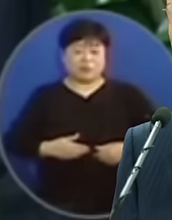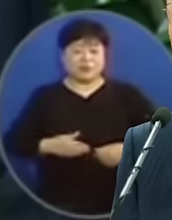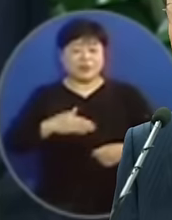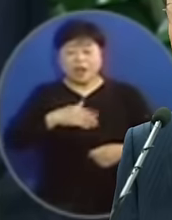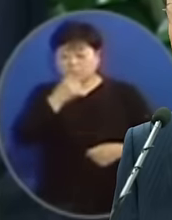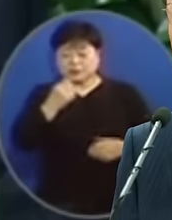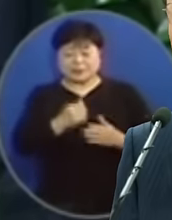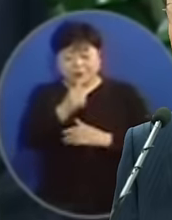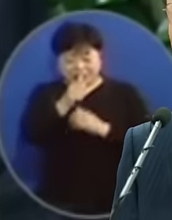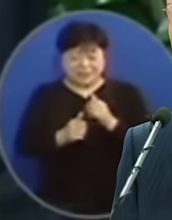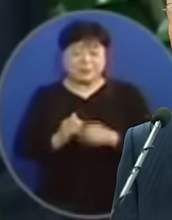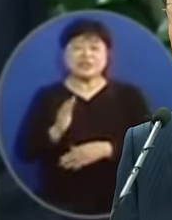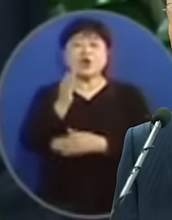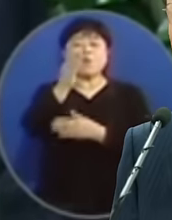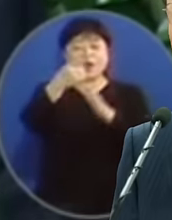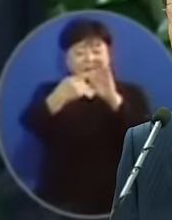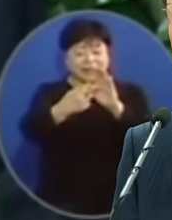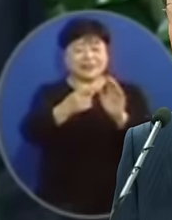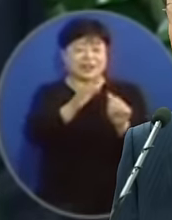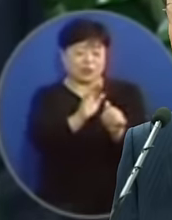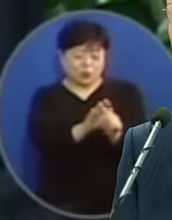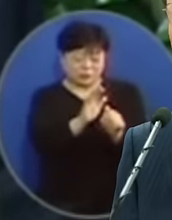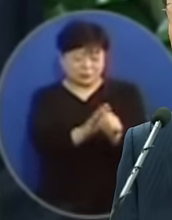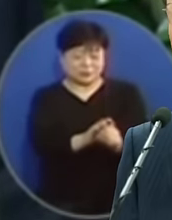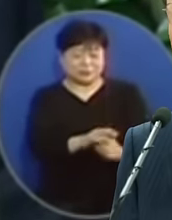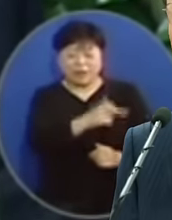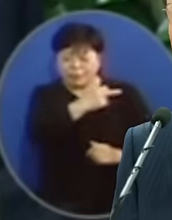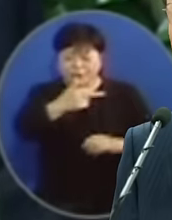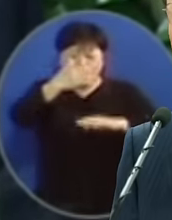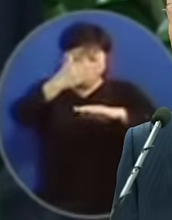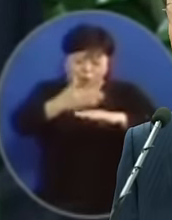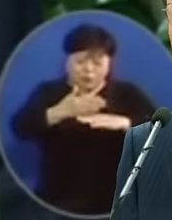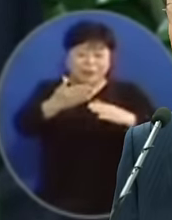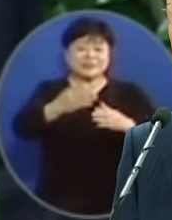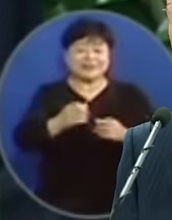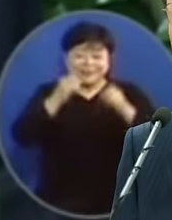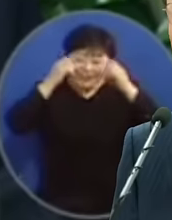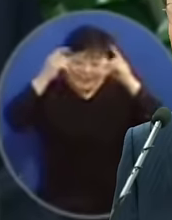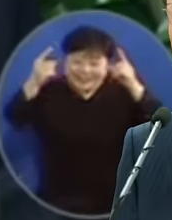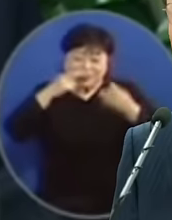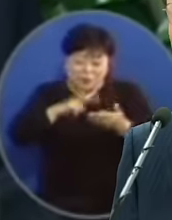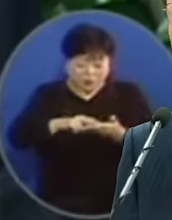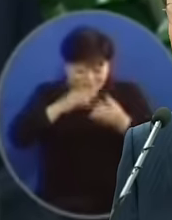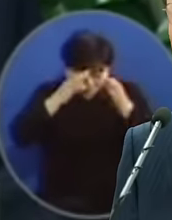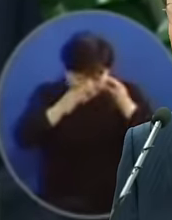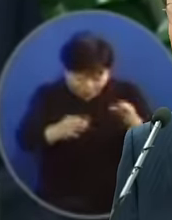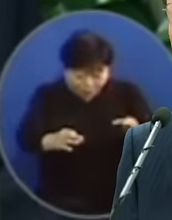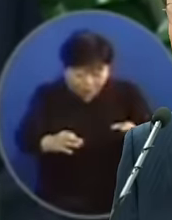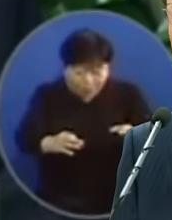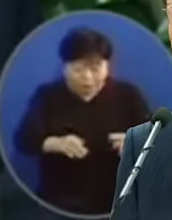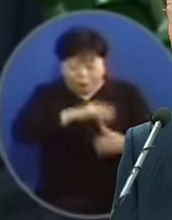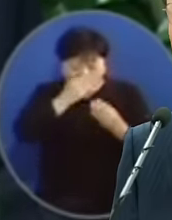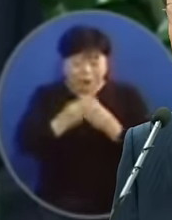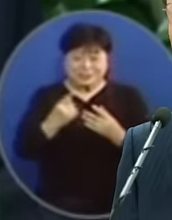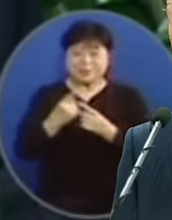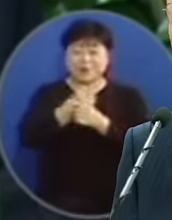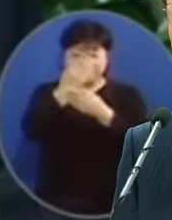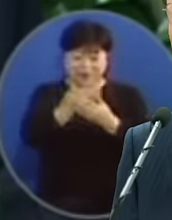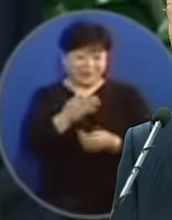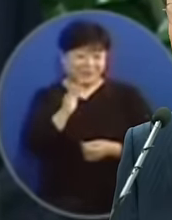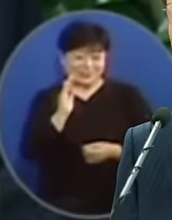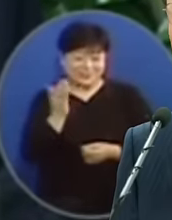때문에 하나님의 영광을 나타내시니 나는 너무나 감사하다. 내가 목사님 편지를 받고 난 다음 내 일생은 완전히 달라져 버리고